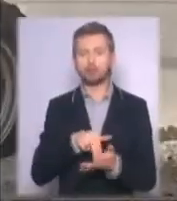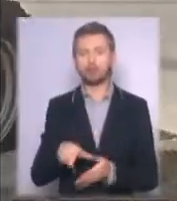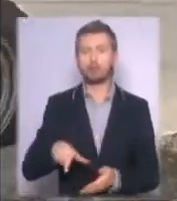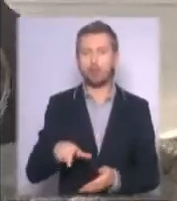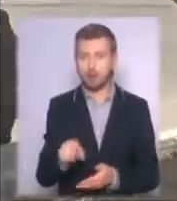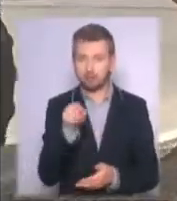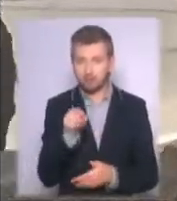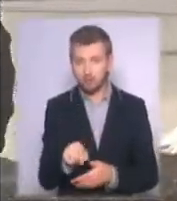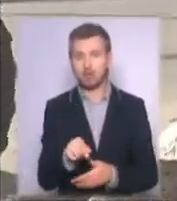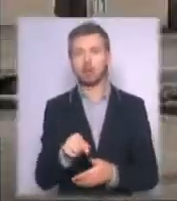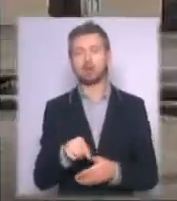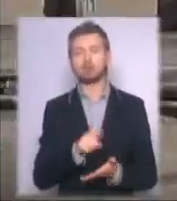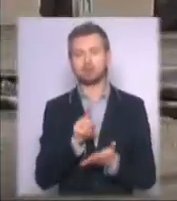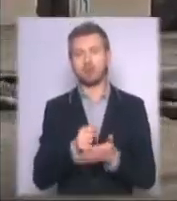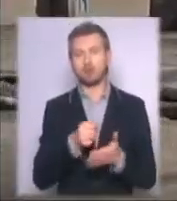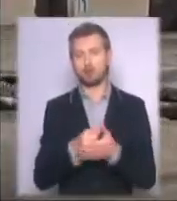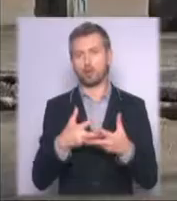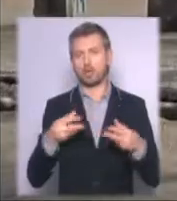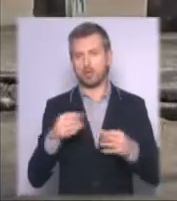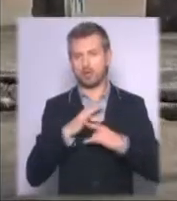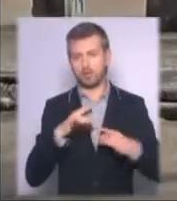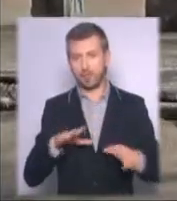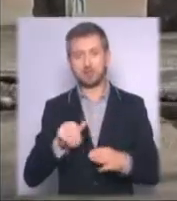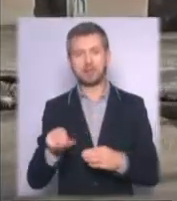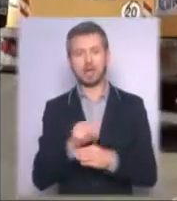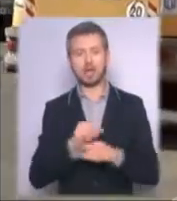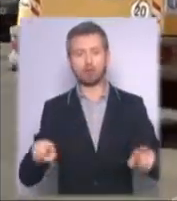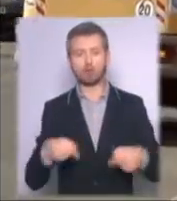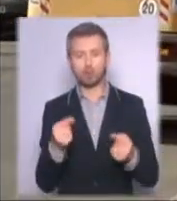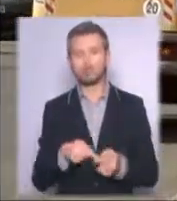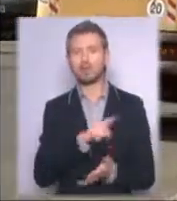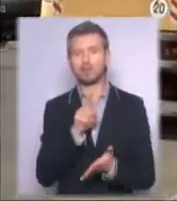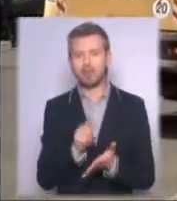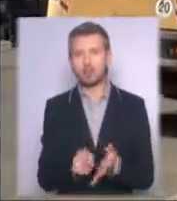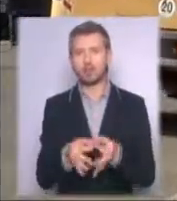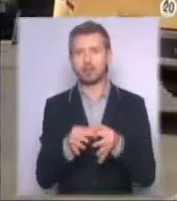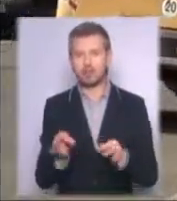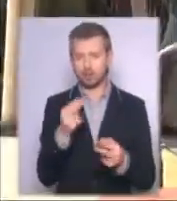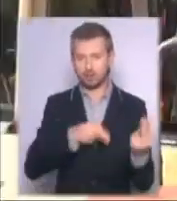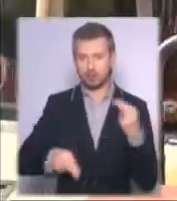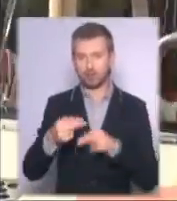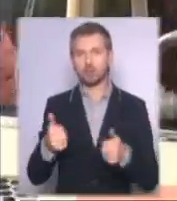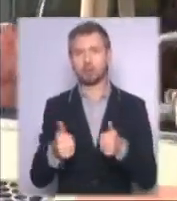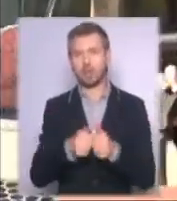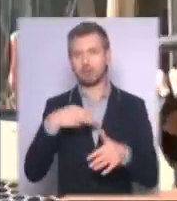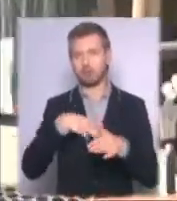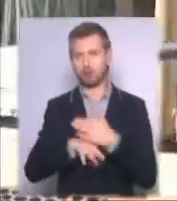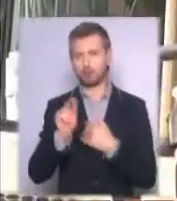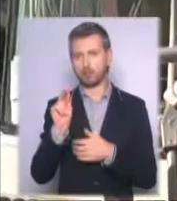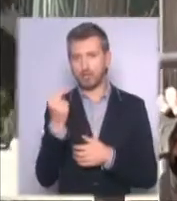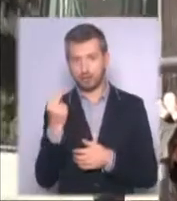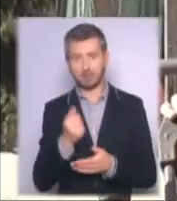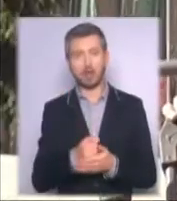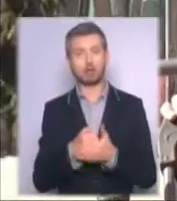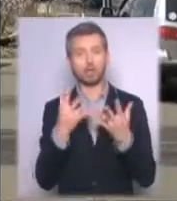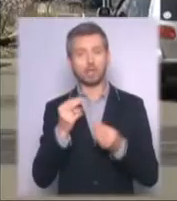Магнітогорській «Київавтодор» має до травневих свят. До того ж, після реконструкції вдасться розвантажити розв'язку біля станції метро Чернігівська. До Дня Києва